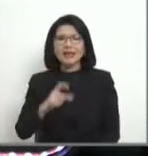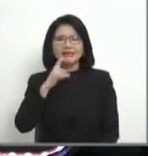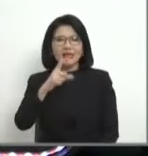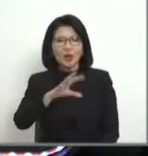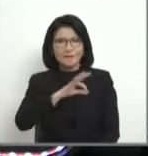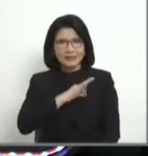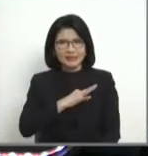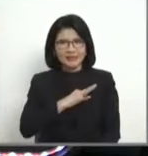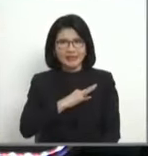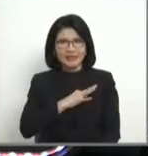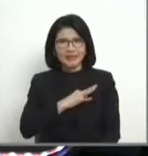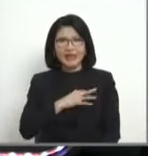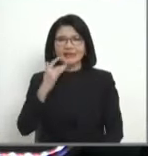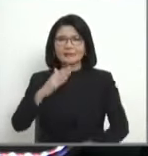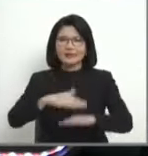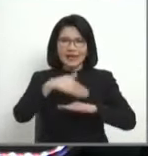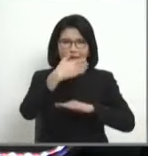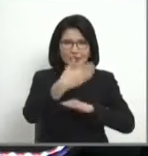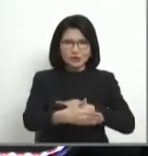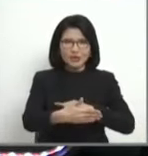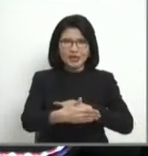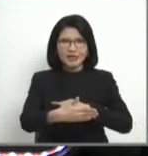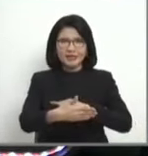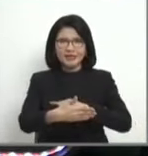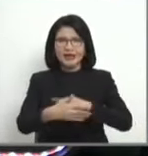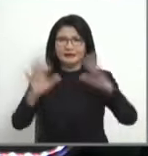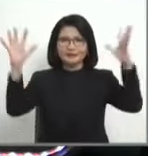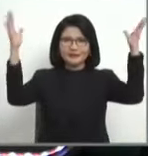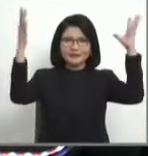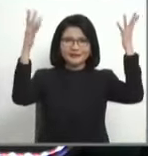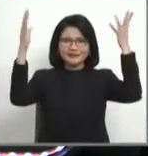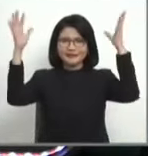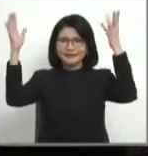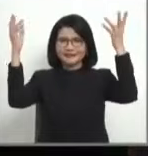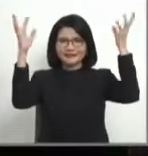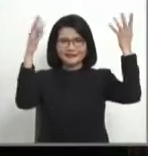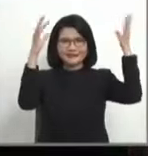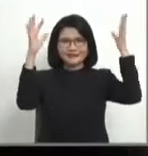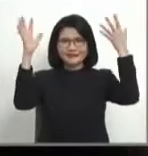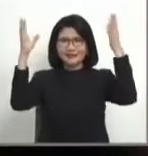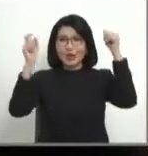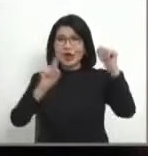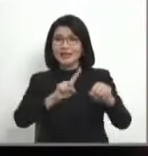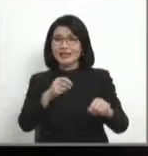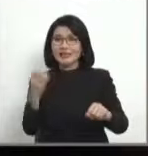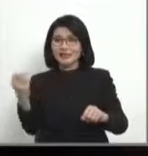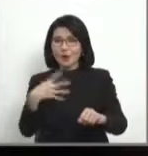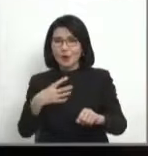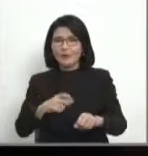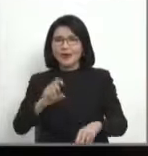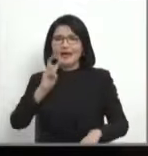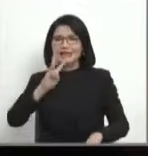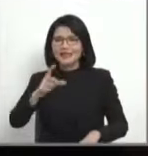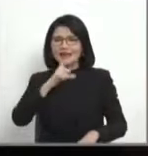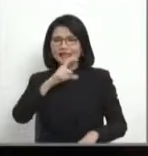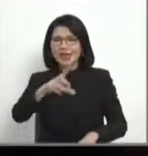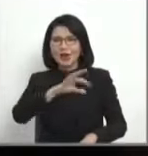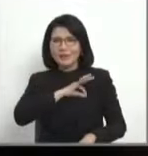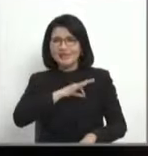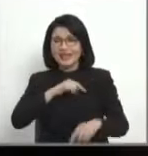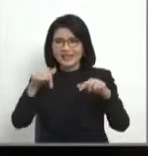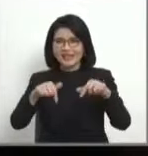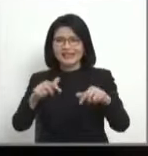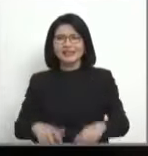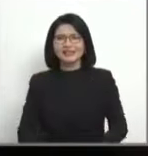Kita masih akan lanjutkan lagi, tapi silakan beri tepuk tangan yang meriah dulu untuk sesi tanya jawab tiga calon presiden ini.